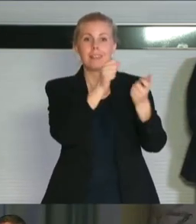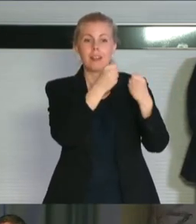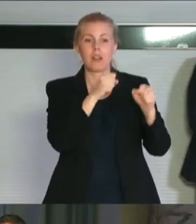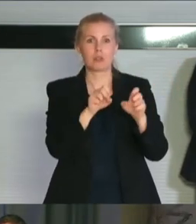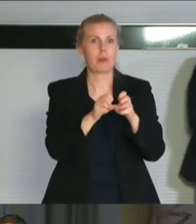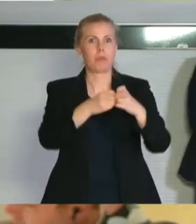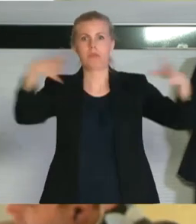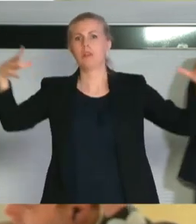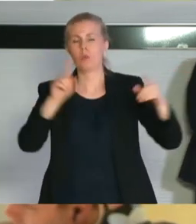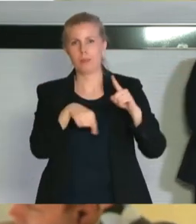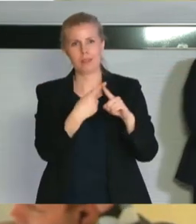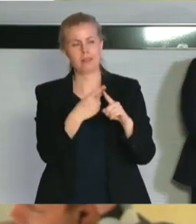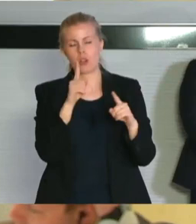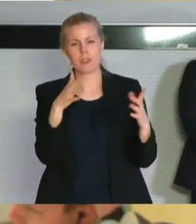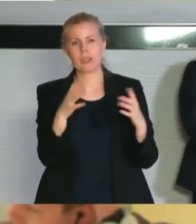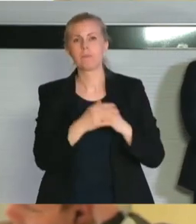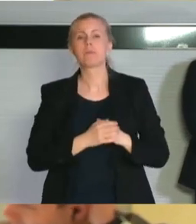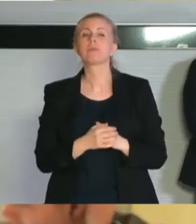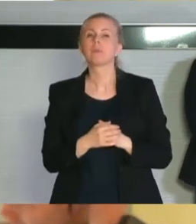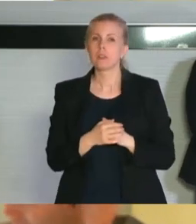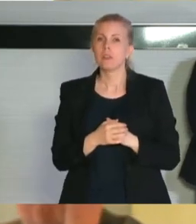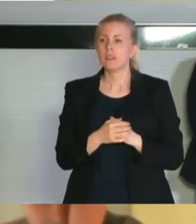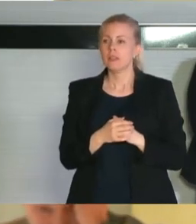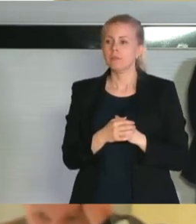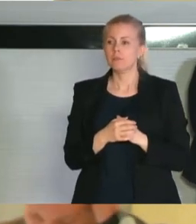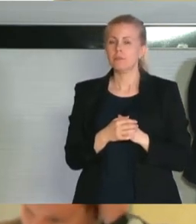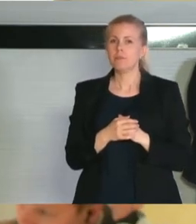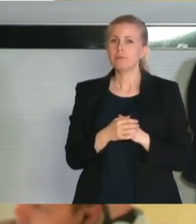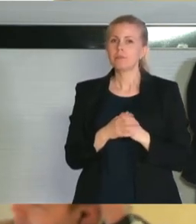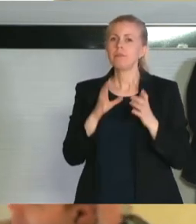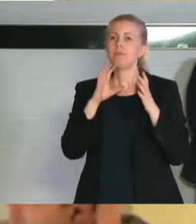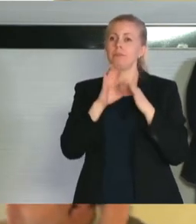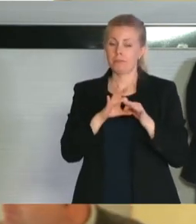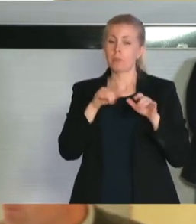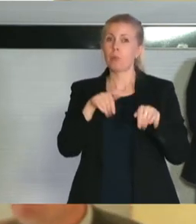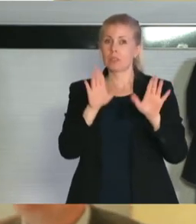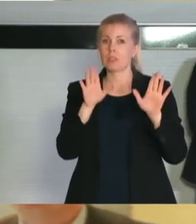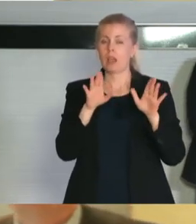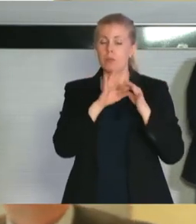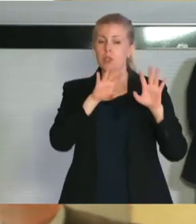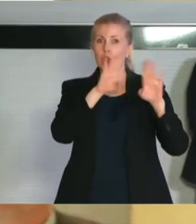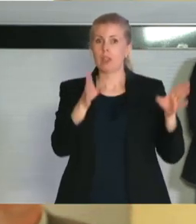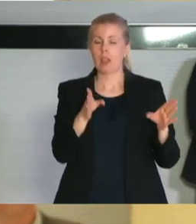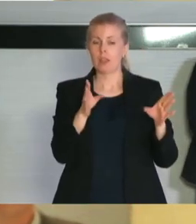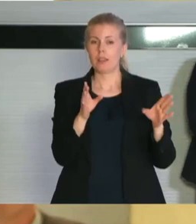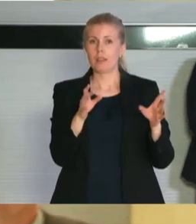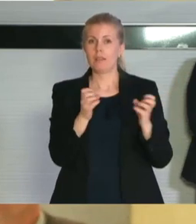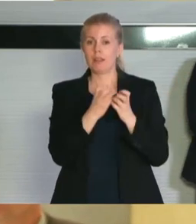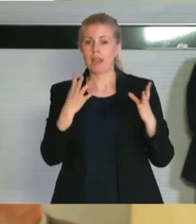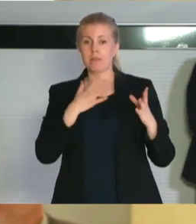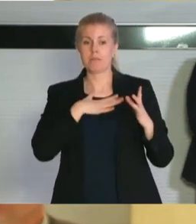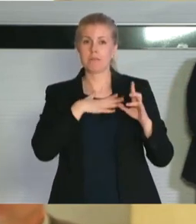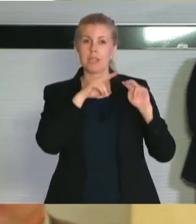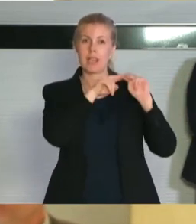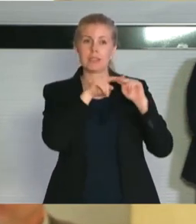ensbetydende med bittesmå kommuner med bittelite helseapparat. Men når det kommer til påske, så er vi ute i april, og mange vil ha hytter og